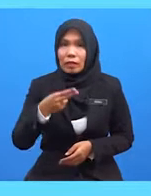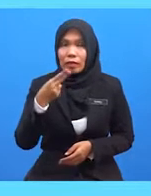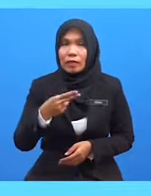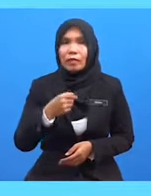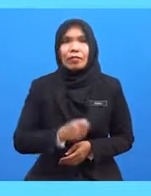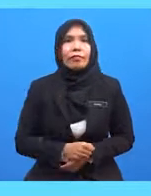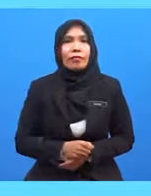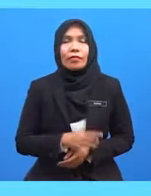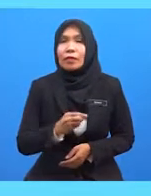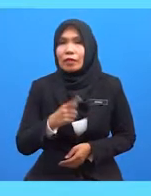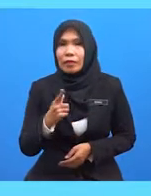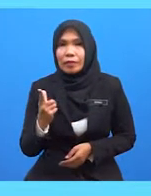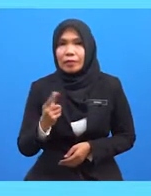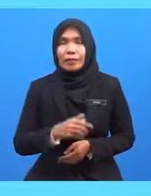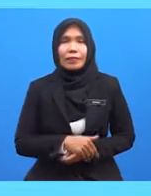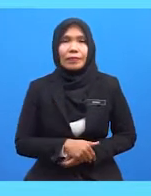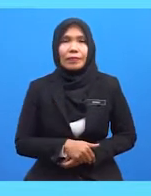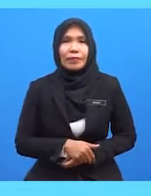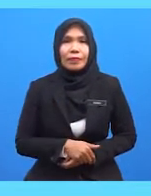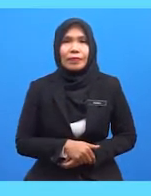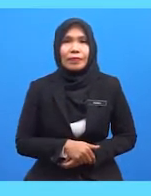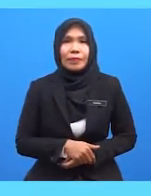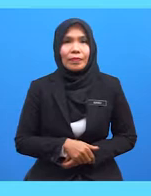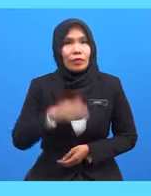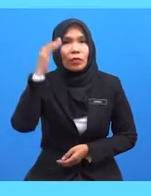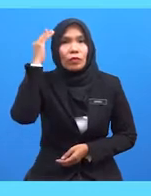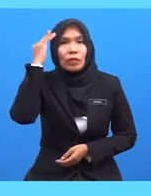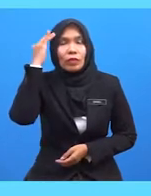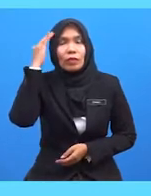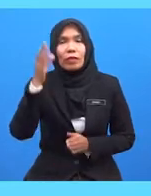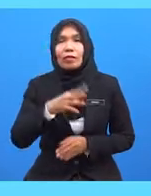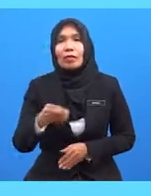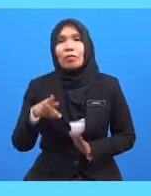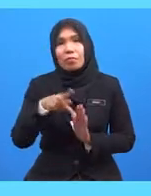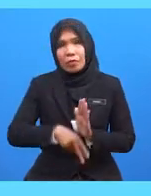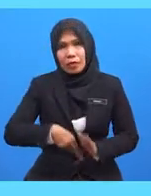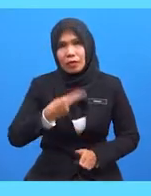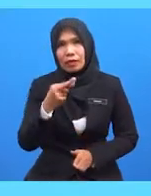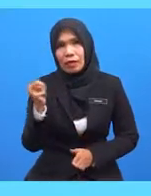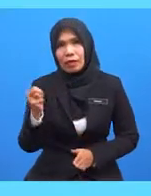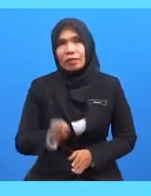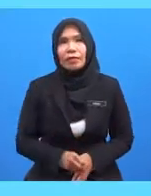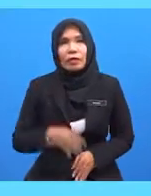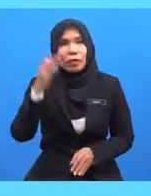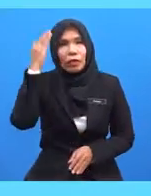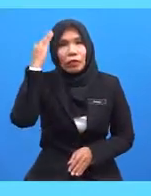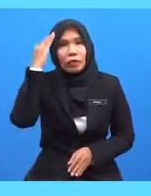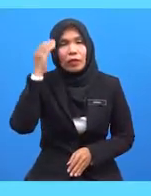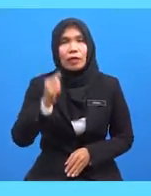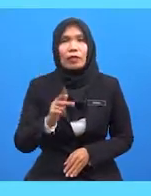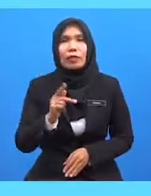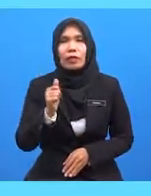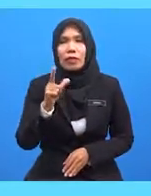sejarah, riwayat dan sebagainya. Hal-hal fikiran dan perasaan, fikir, akal,